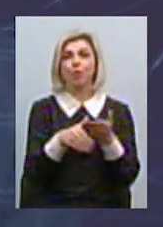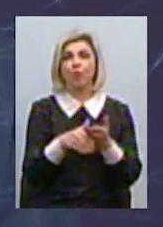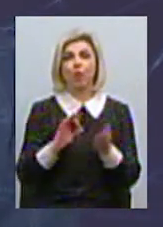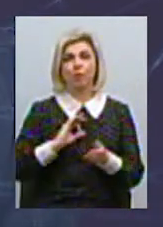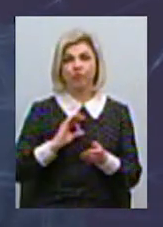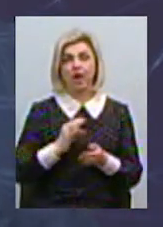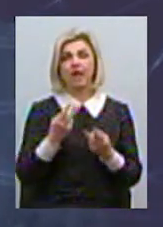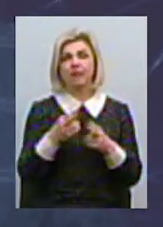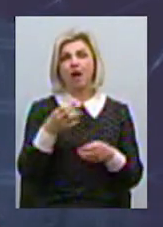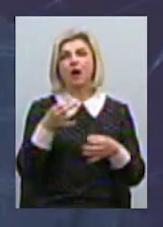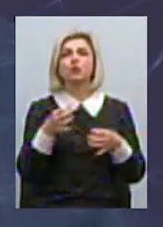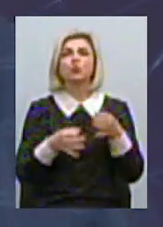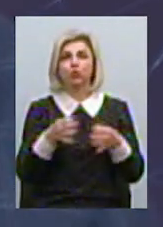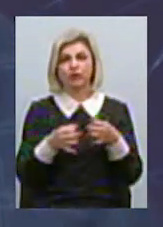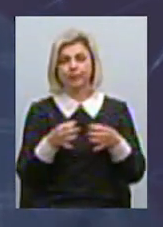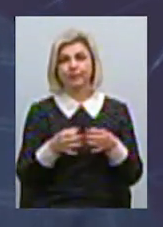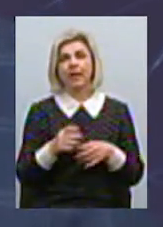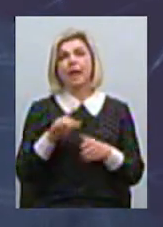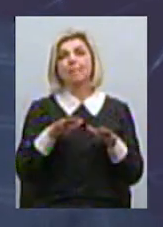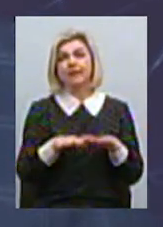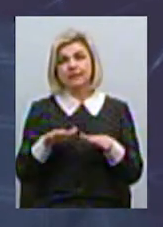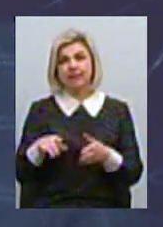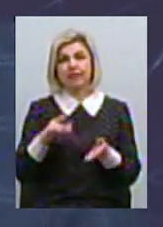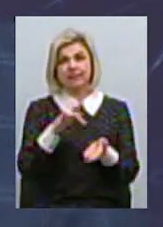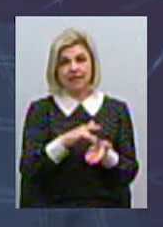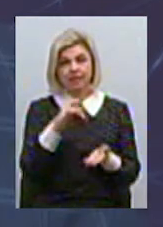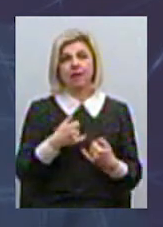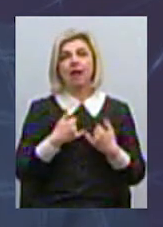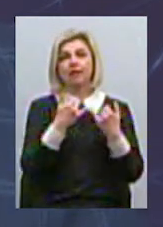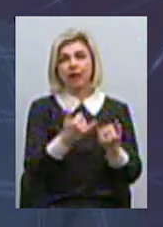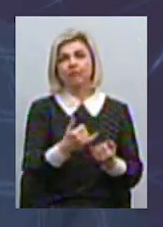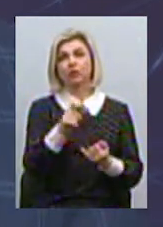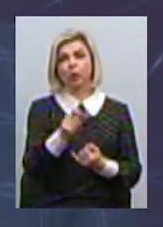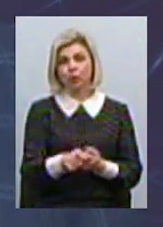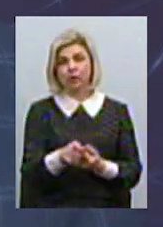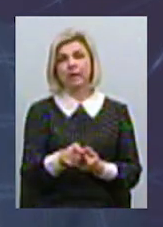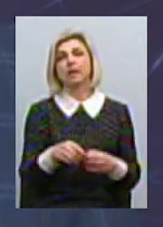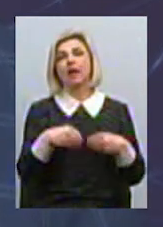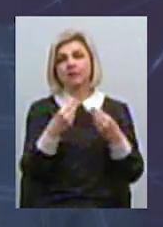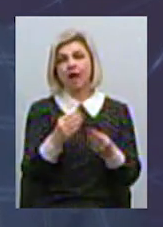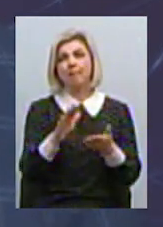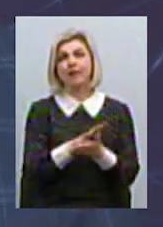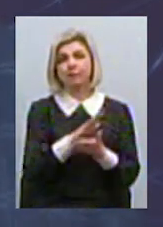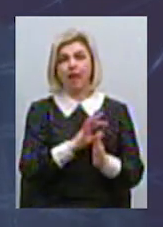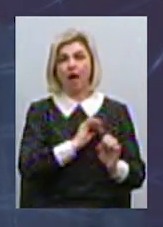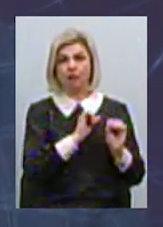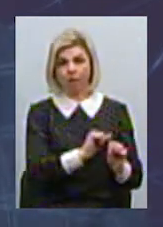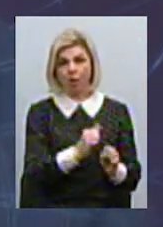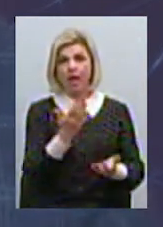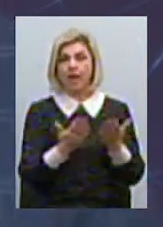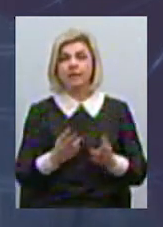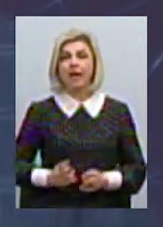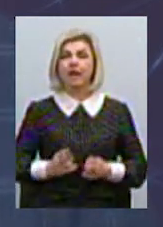до правосуддя. І ось місцеві центри надають можливість людині надати безкоштовного адвоката. Якщо це кримінальний